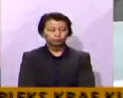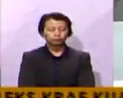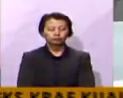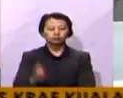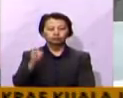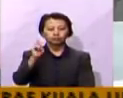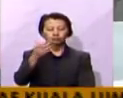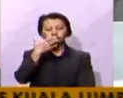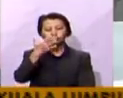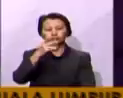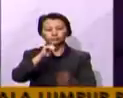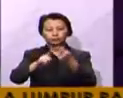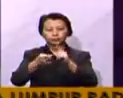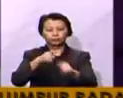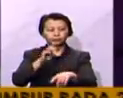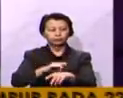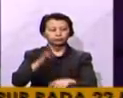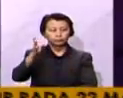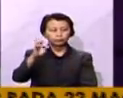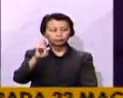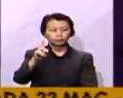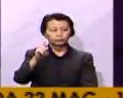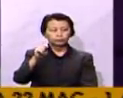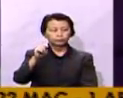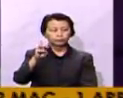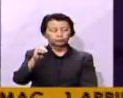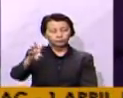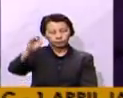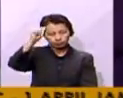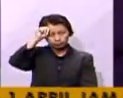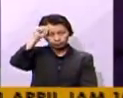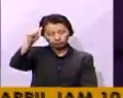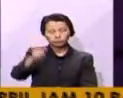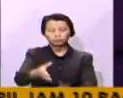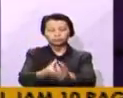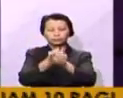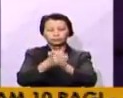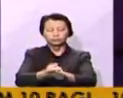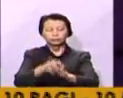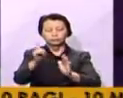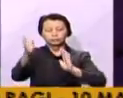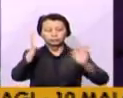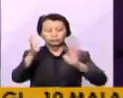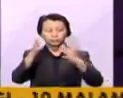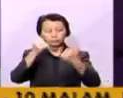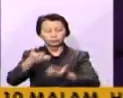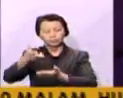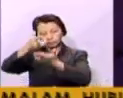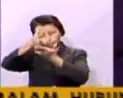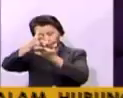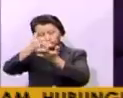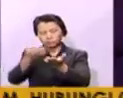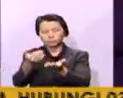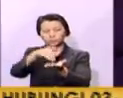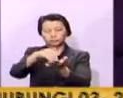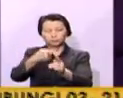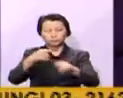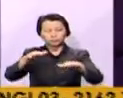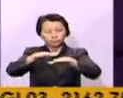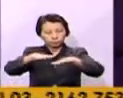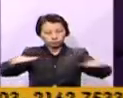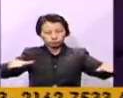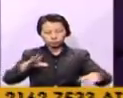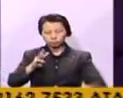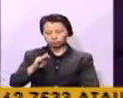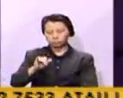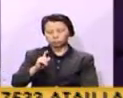Baik, terima kasih rakan segas di Angkasa Puri. Assalamualaikum dan salam satu Malaysia. Kita berlintas langsung sekali lagi dari dataran